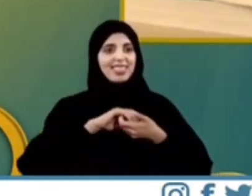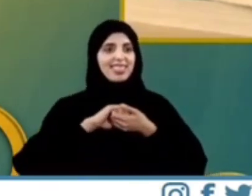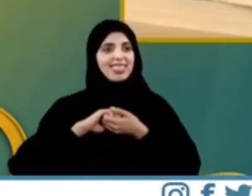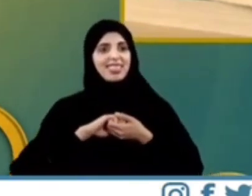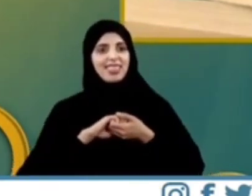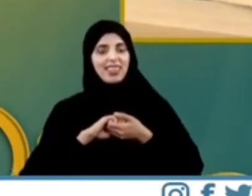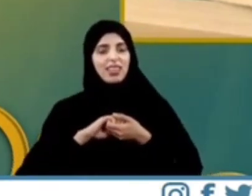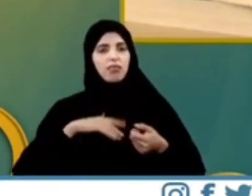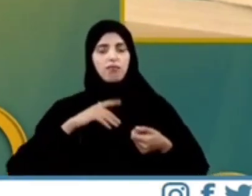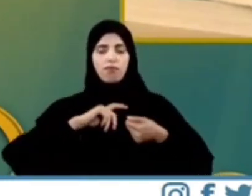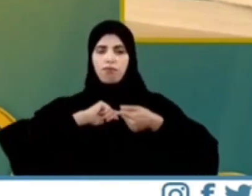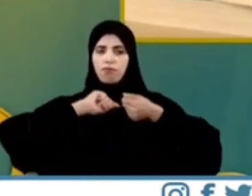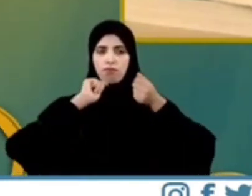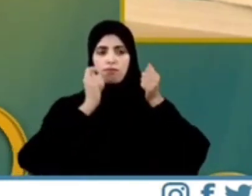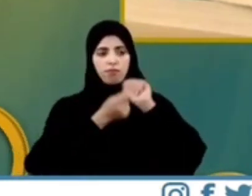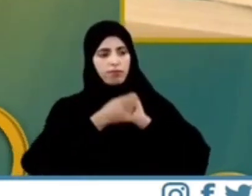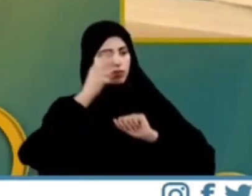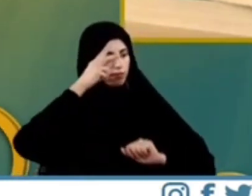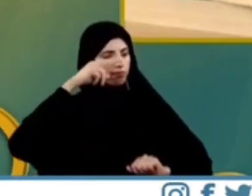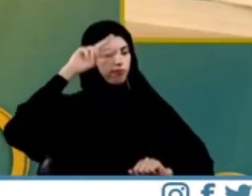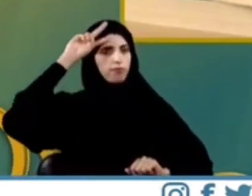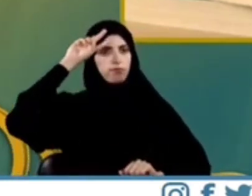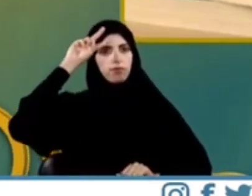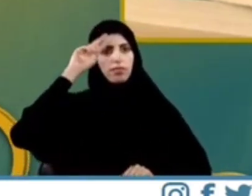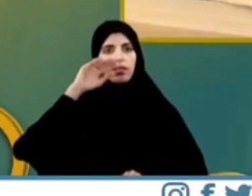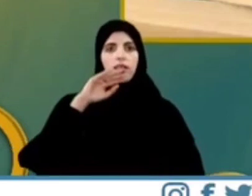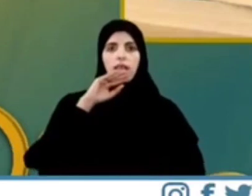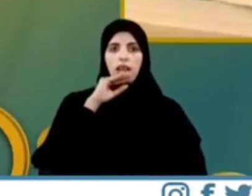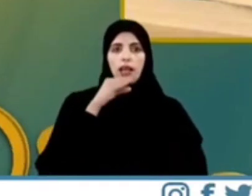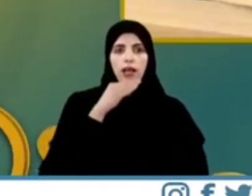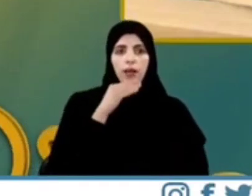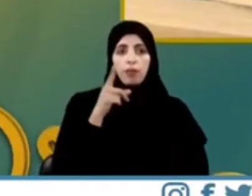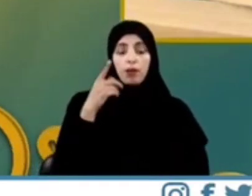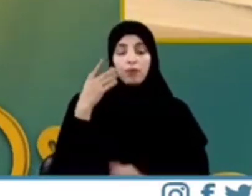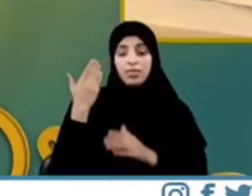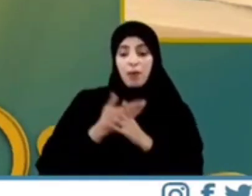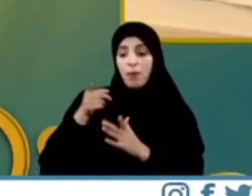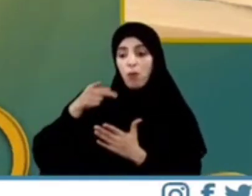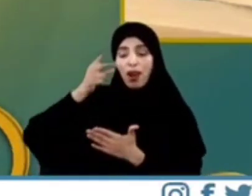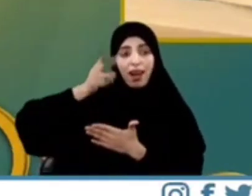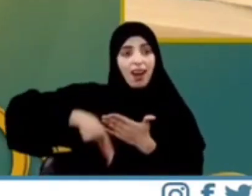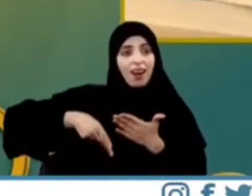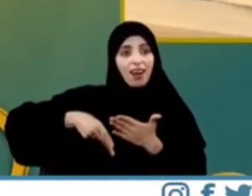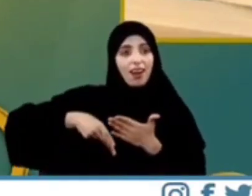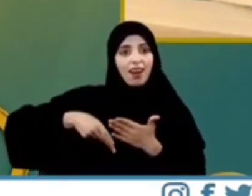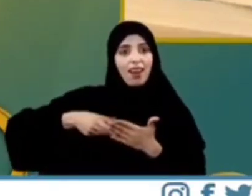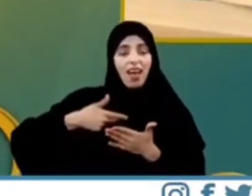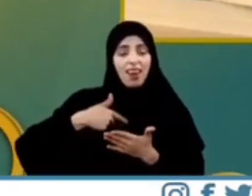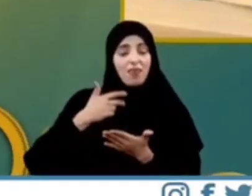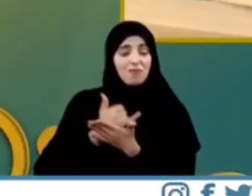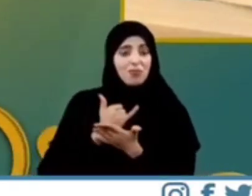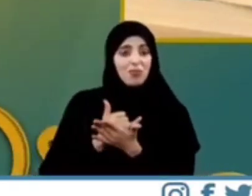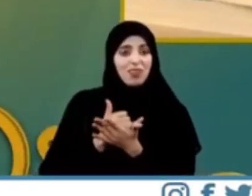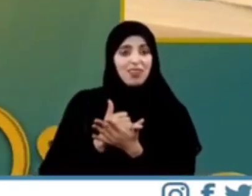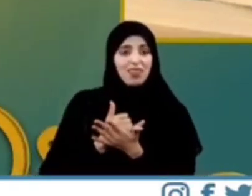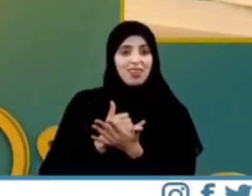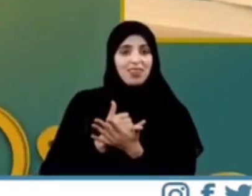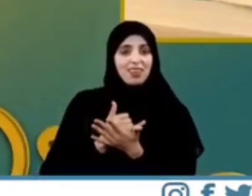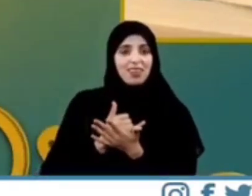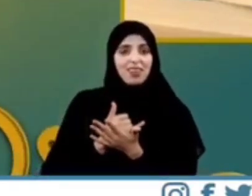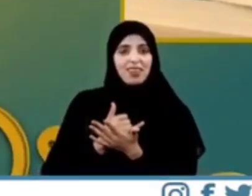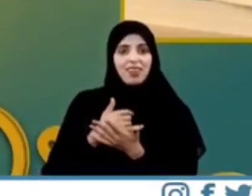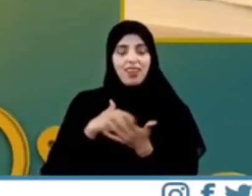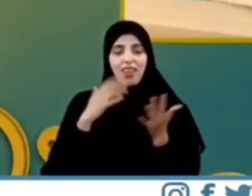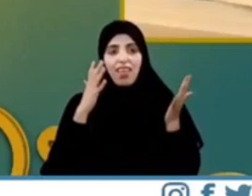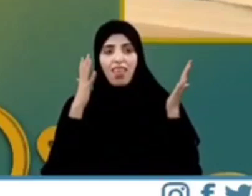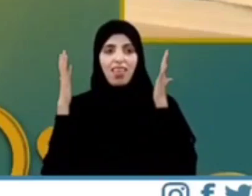يعني غيرت تفكيرنا مباشرة. نعم. والحمد لله رب العالمين بسبب القرار. بالمناسبة أنا كنت يعني